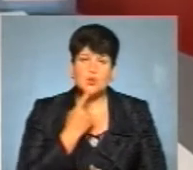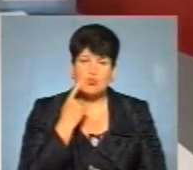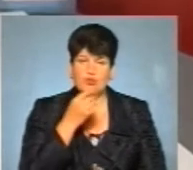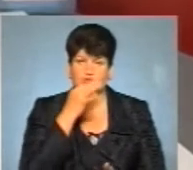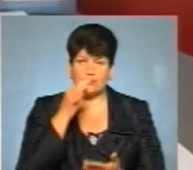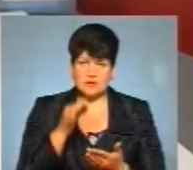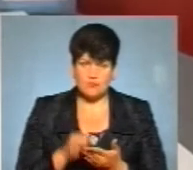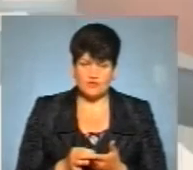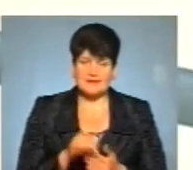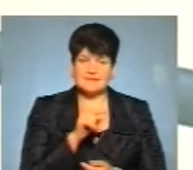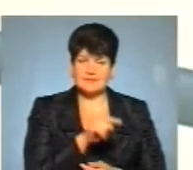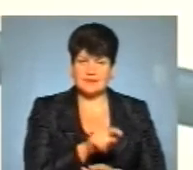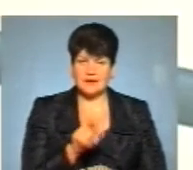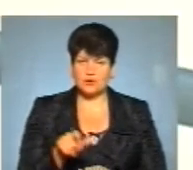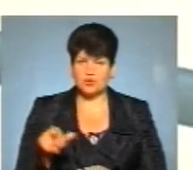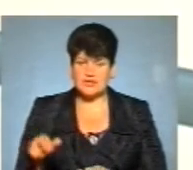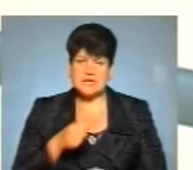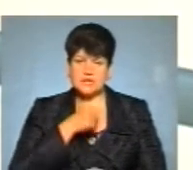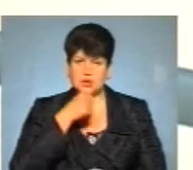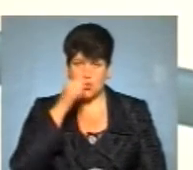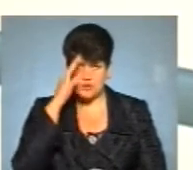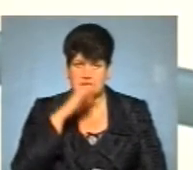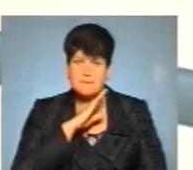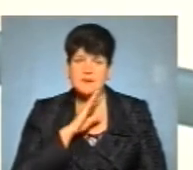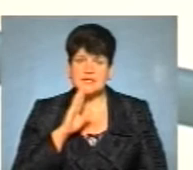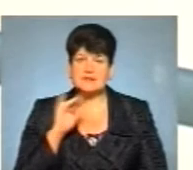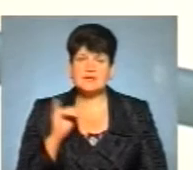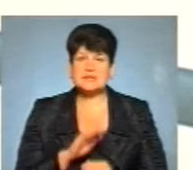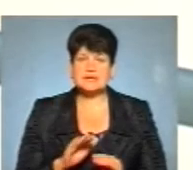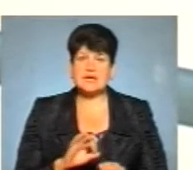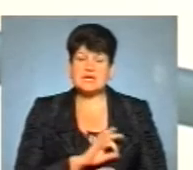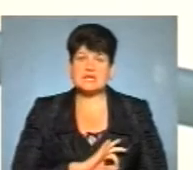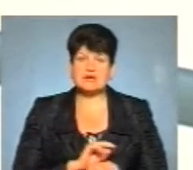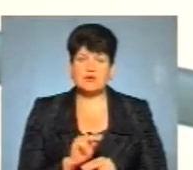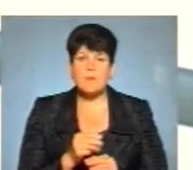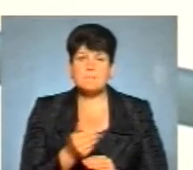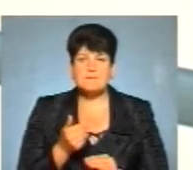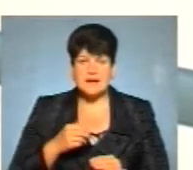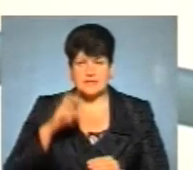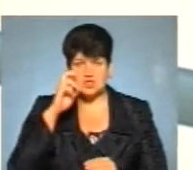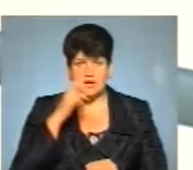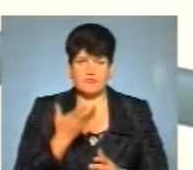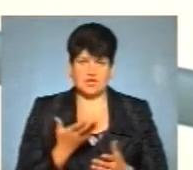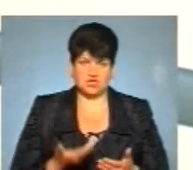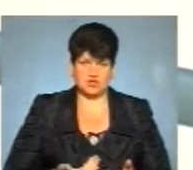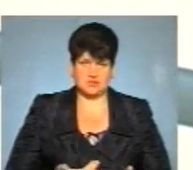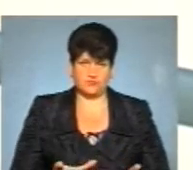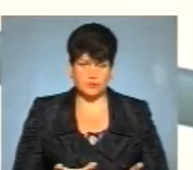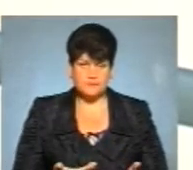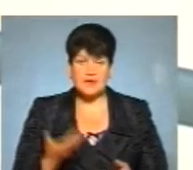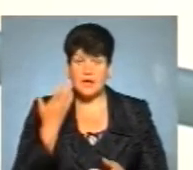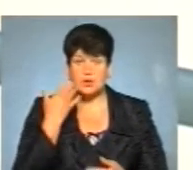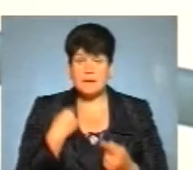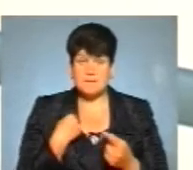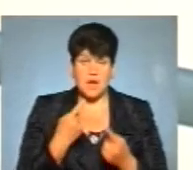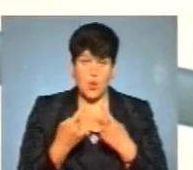відповідальність теж тих людей, і дорослих батьків, і дітей, яких вони виховують, перед державою, в якій вони живуть. І коли ми говоримо